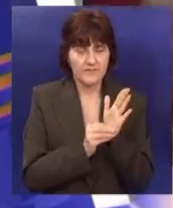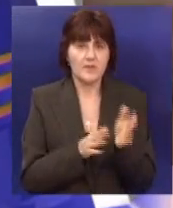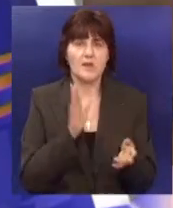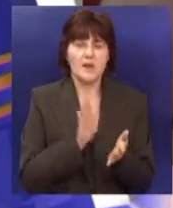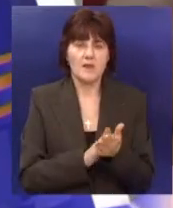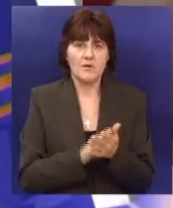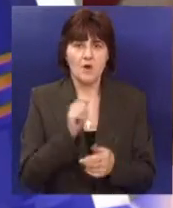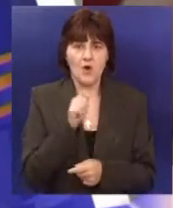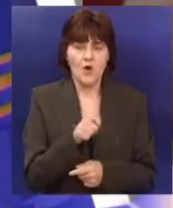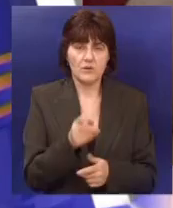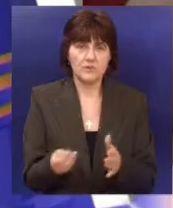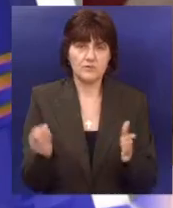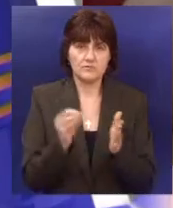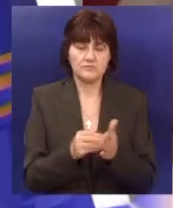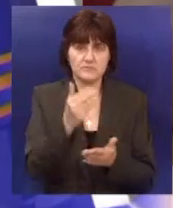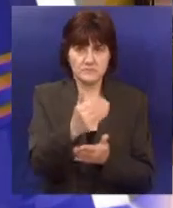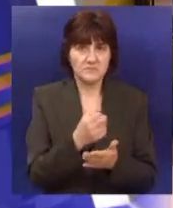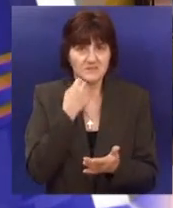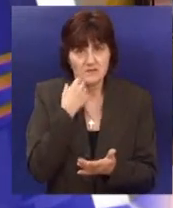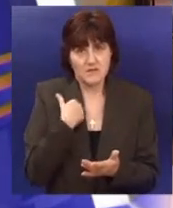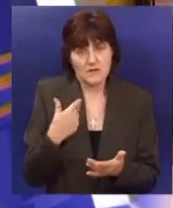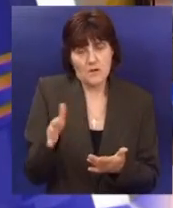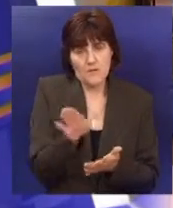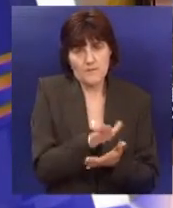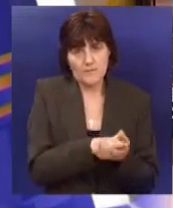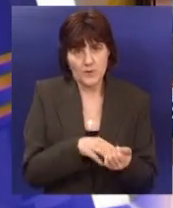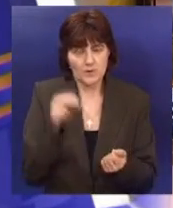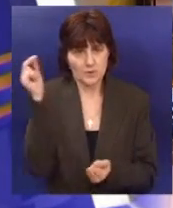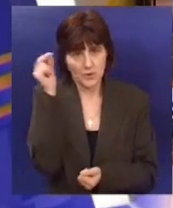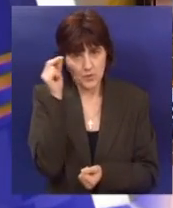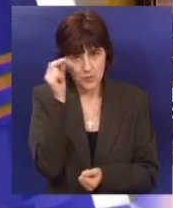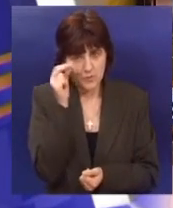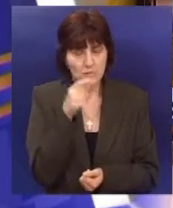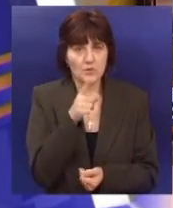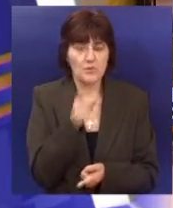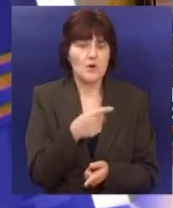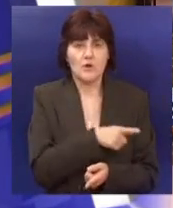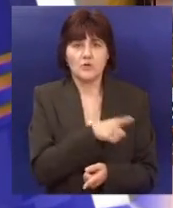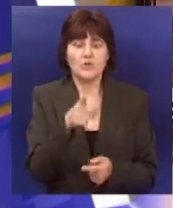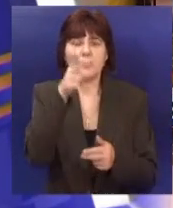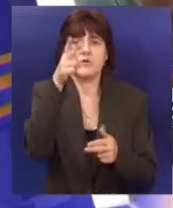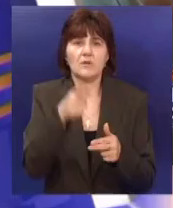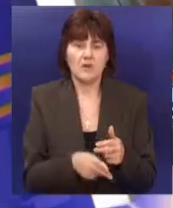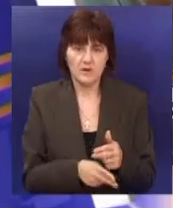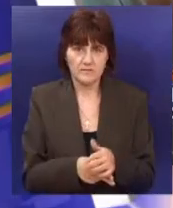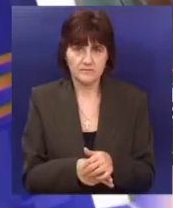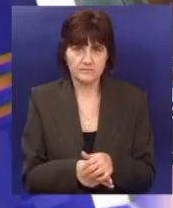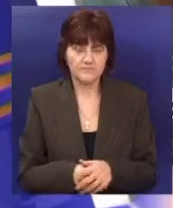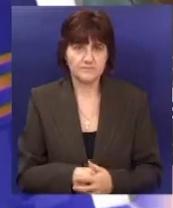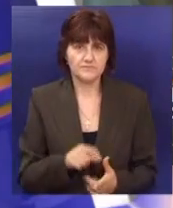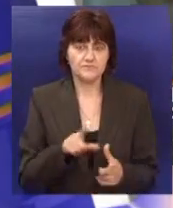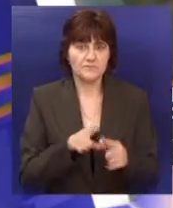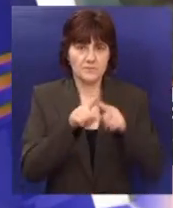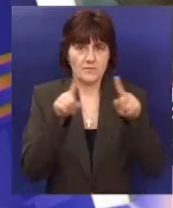program, odnosno da ga školski odbor uvrsti u školski program i da se za njegovo učenje izjasne učenici, odnosno njihovi